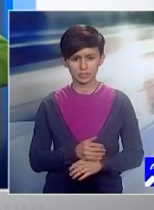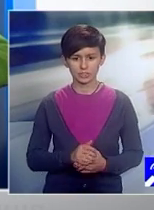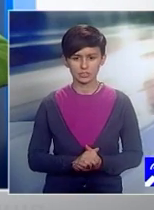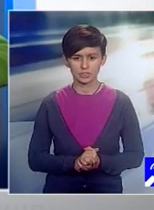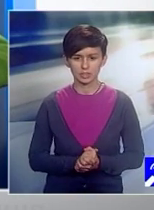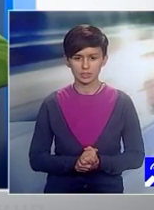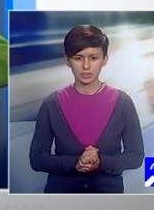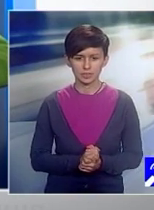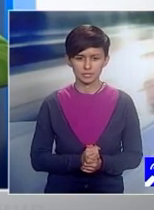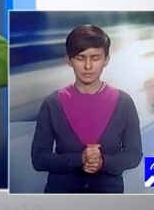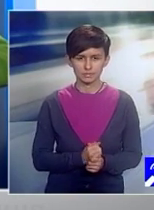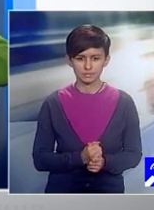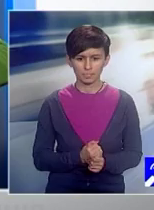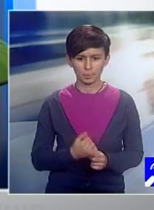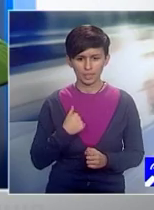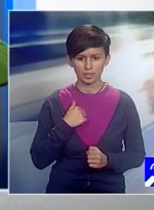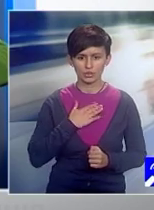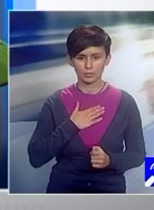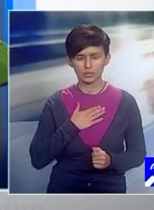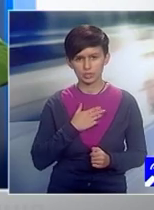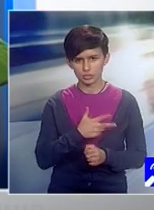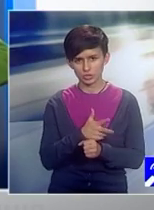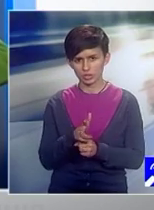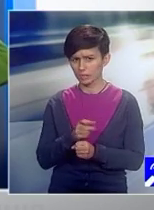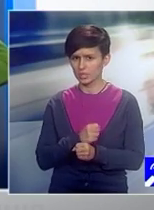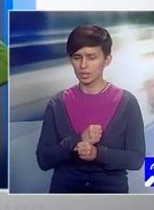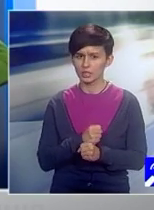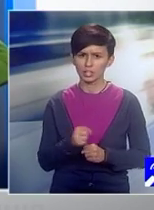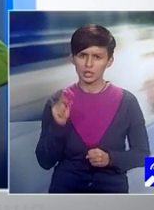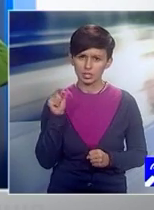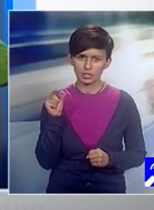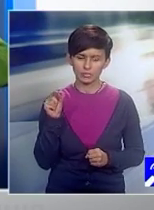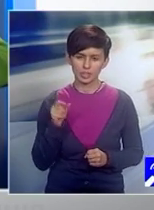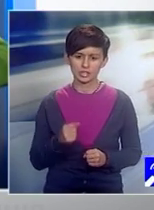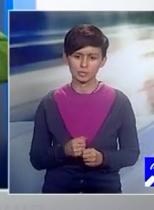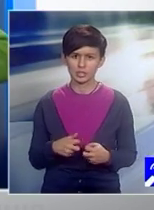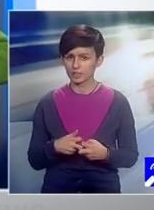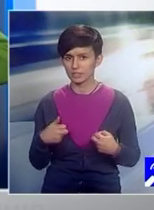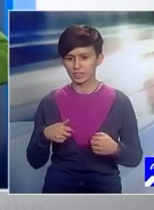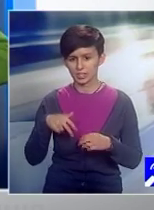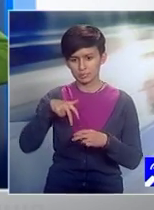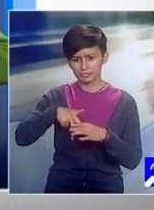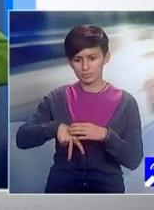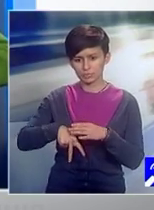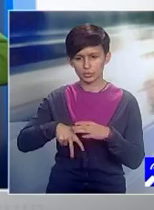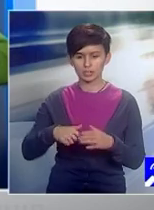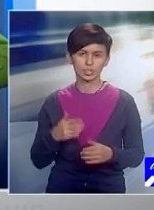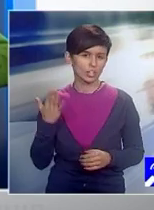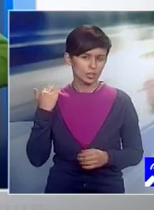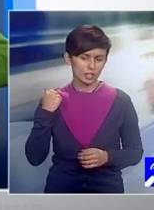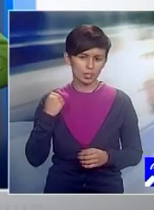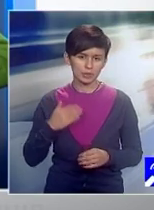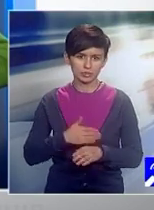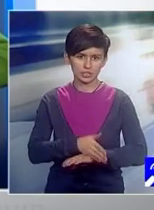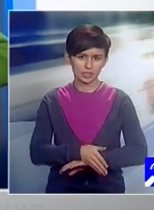te-am lăsat, dar na, eu aveam și o cameră foarte mică, fără trepied, fără nimica. Și atunci aveam foarte ușor acces în bucătărie, hai să